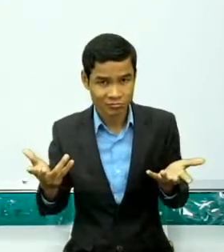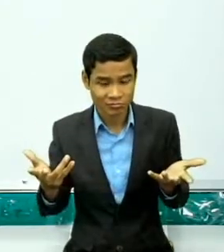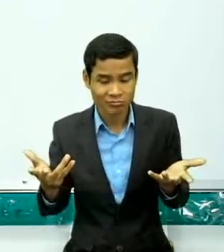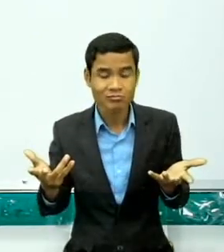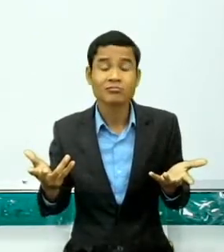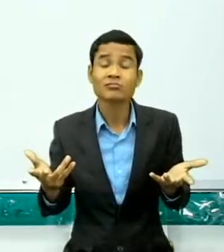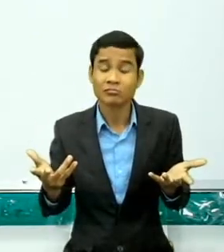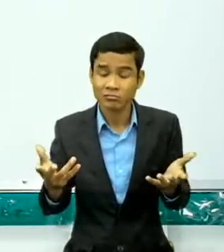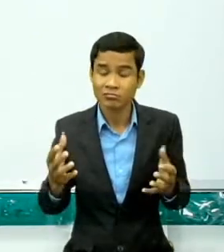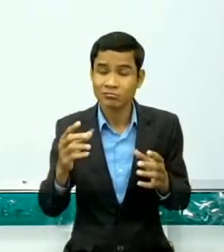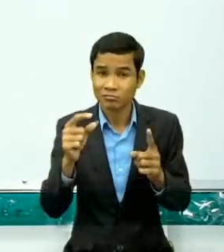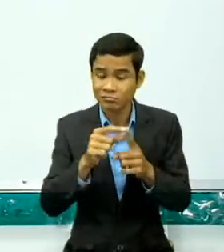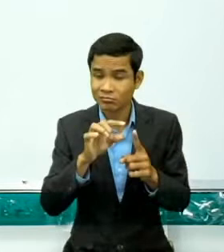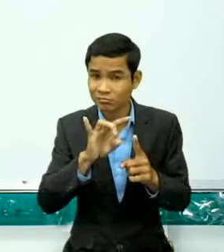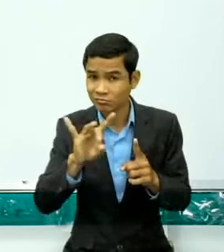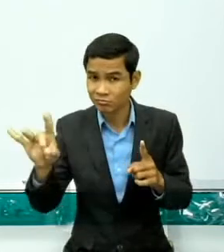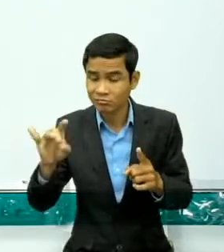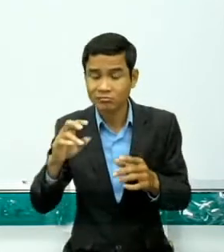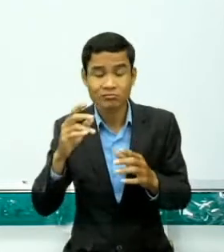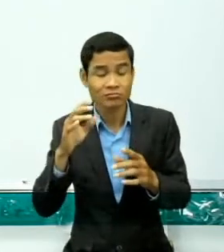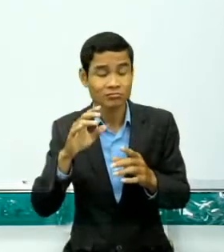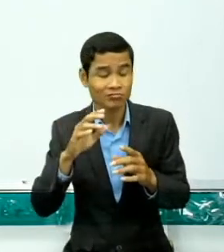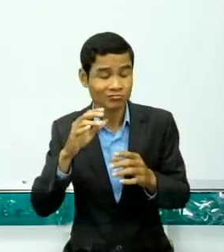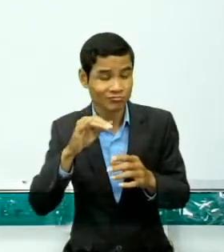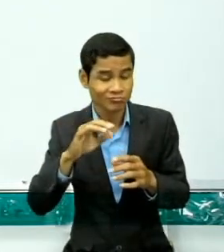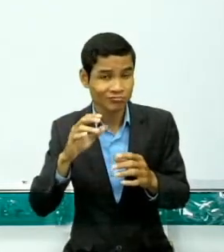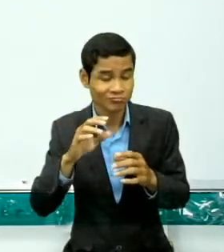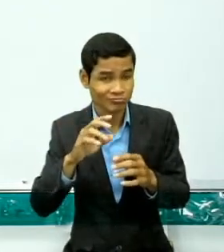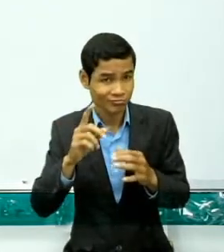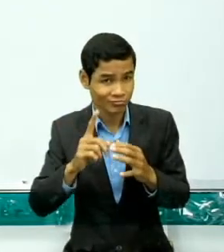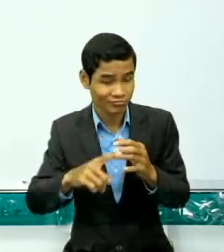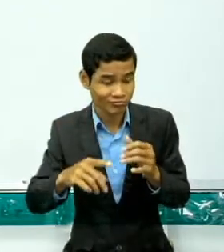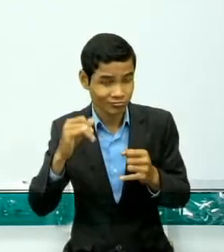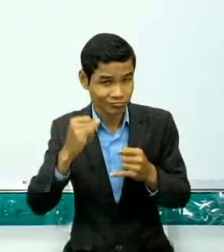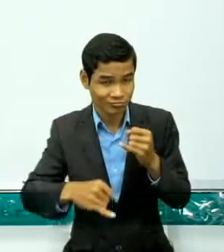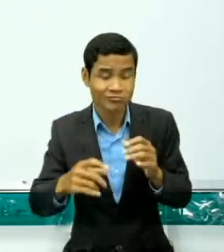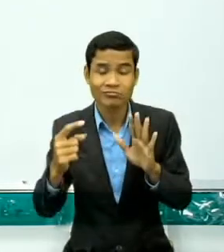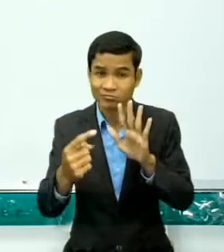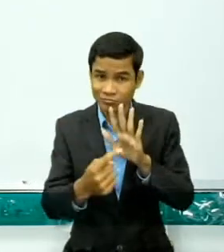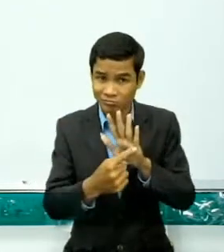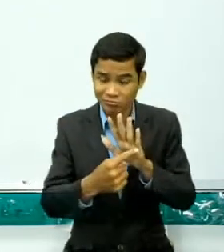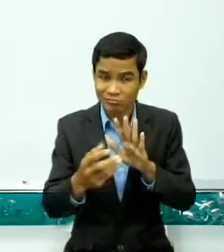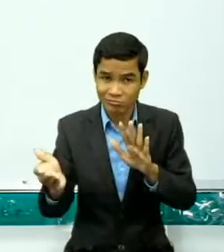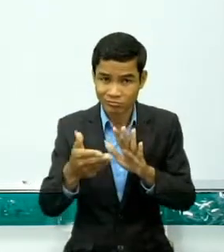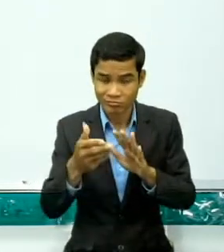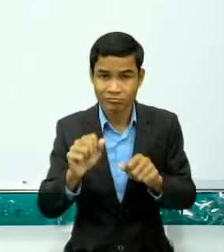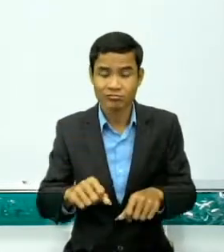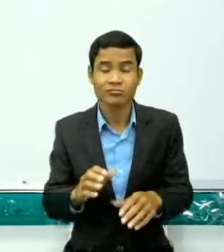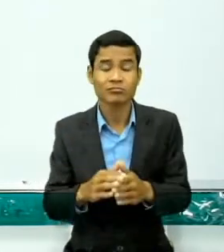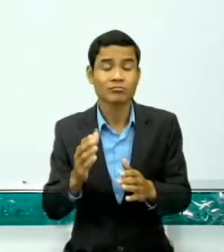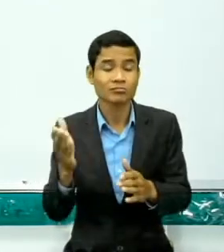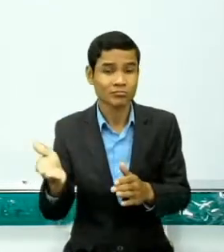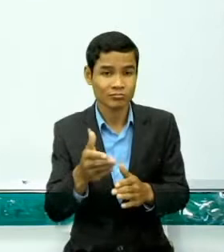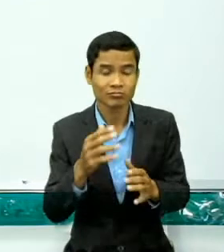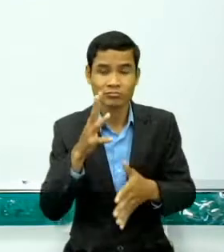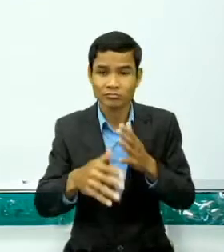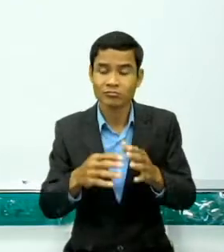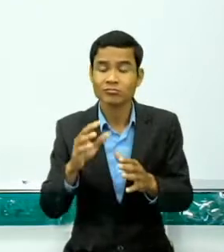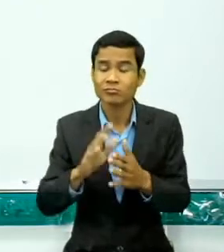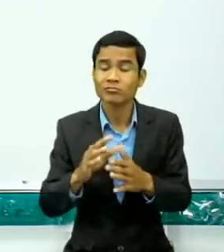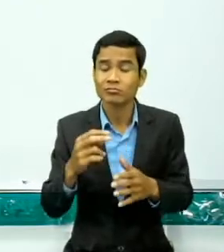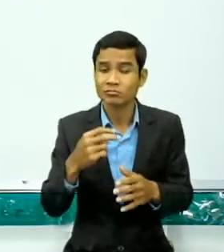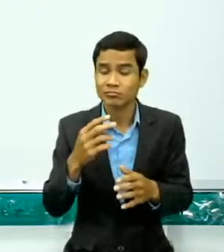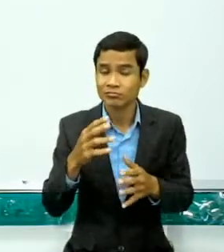ចាព្យាងទឿគឺមានសូរចុងអឺអរគុណឥឡូវកូនកូនចាកូនត្រៀមខ្លួនបន្លឺសូរអឺជាមួយ